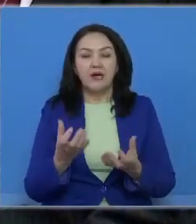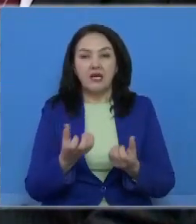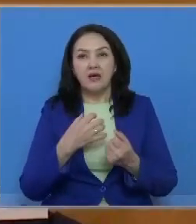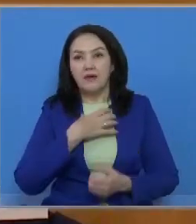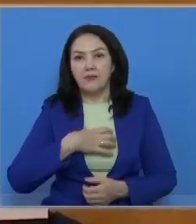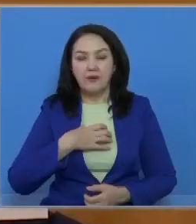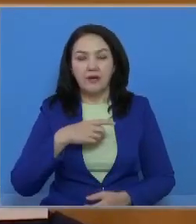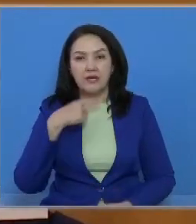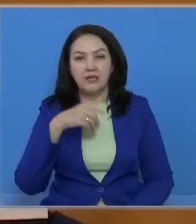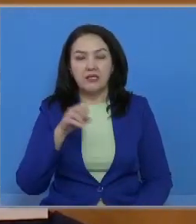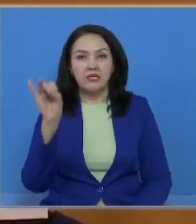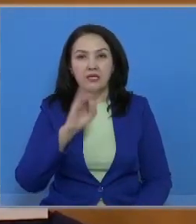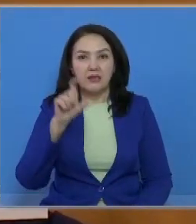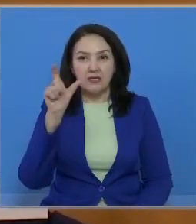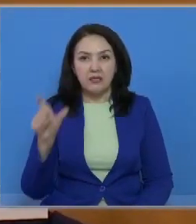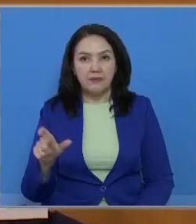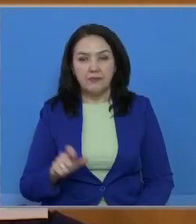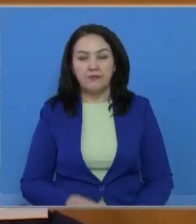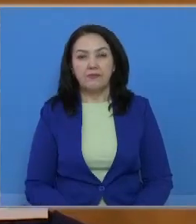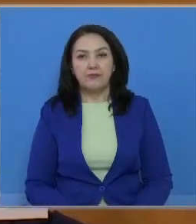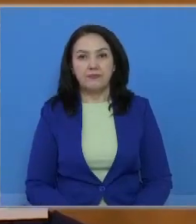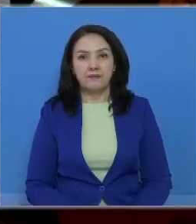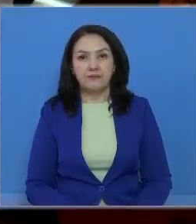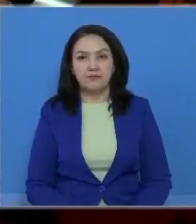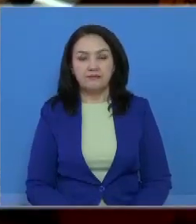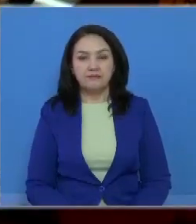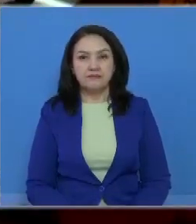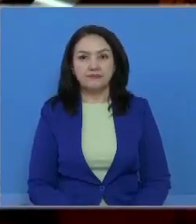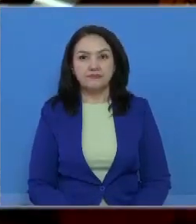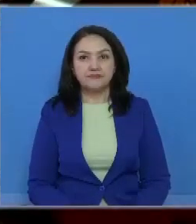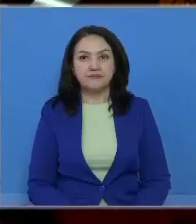маңызды дейді тарихшылар. Жансая Абдікәрім, Арман Досмағамбетов, Ақтөбе телеарнасы.